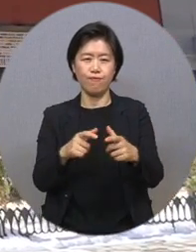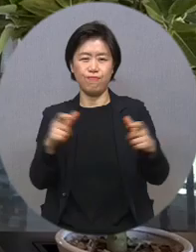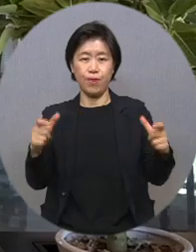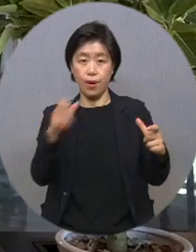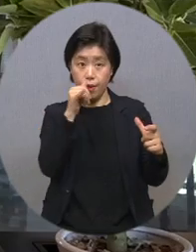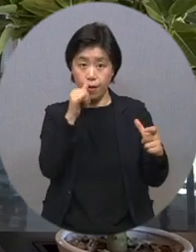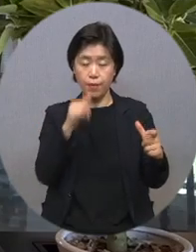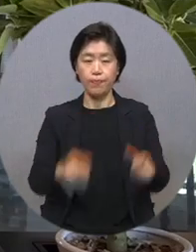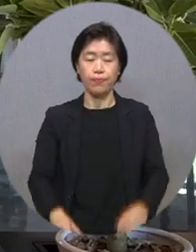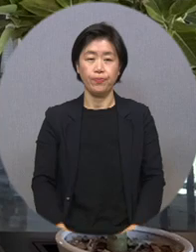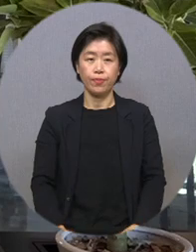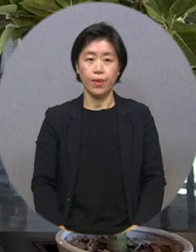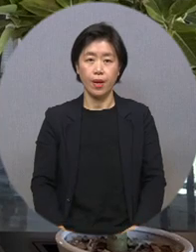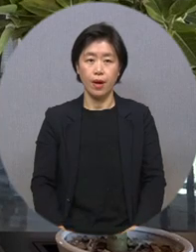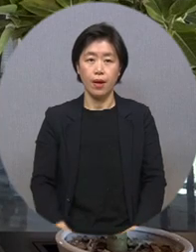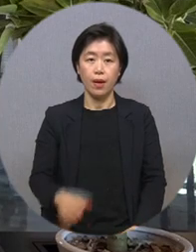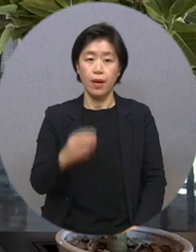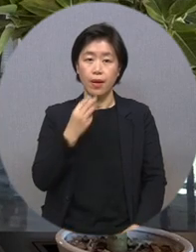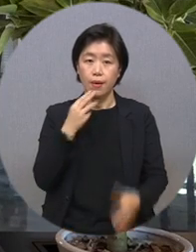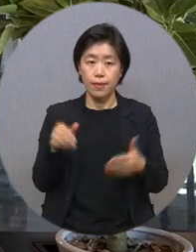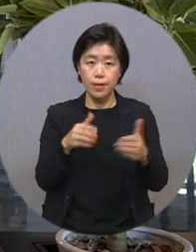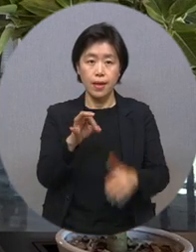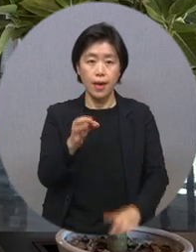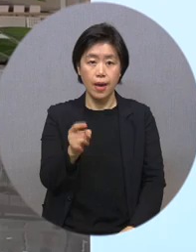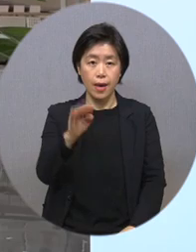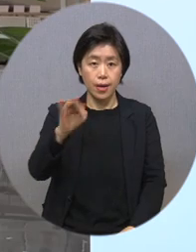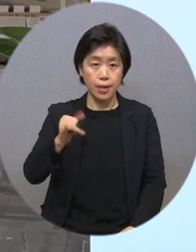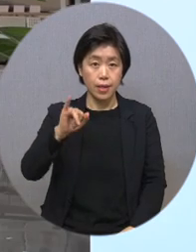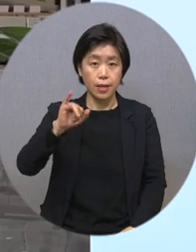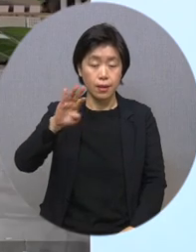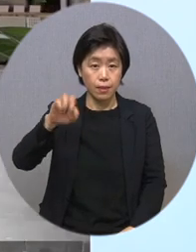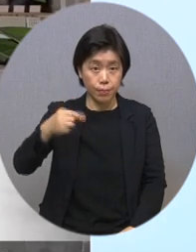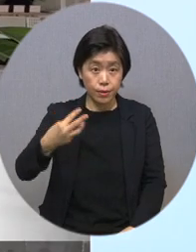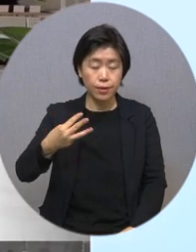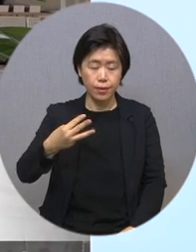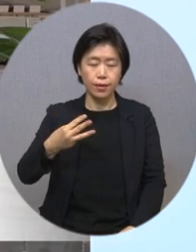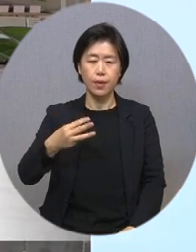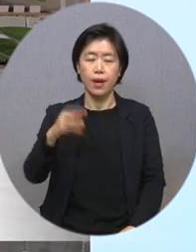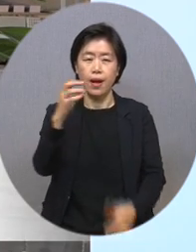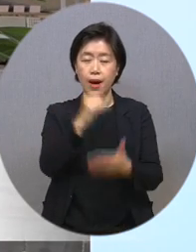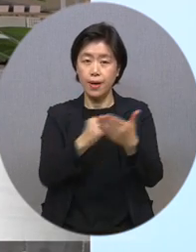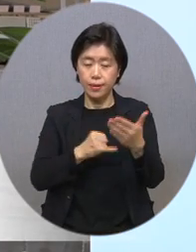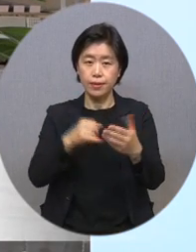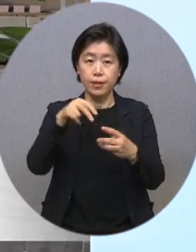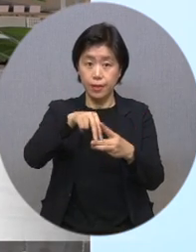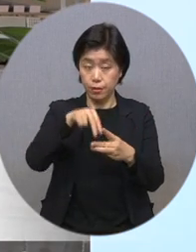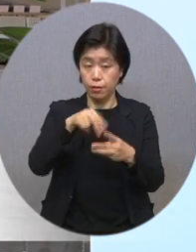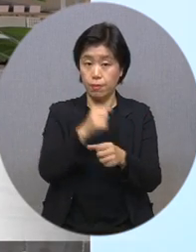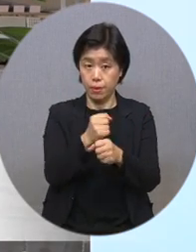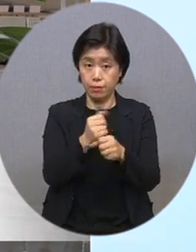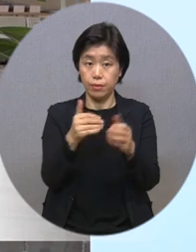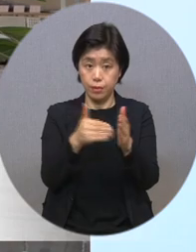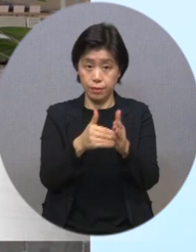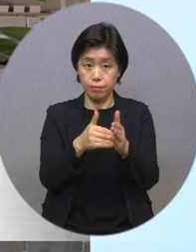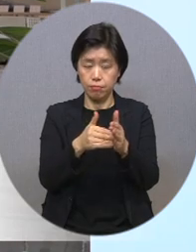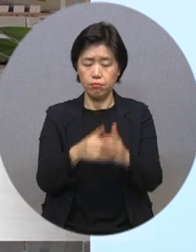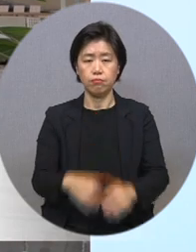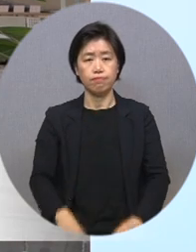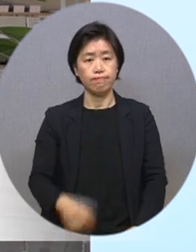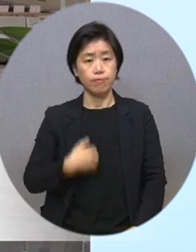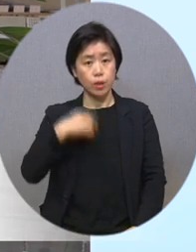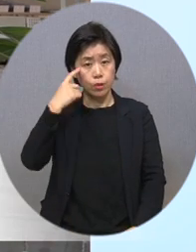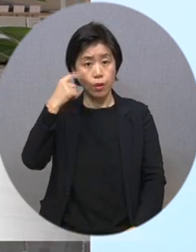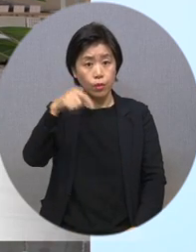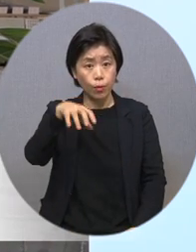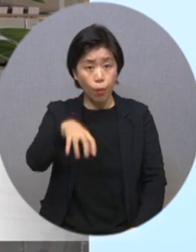12월 경기 에이블 아트센터를 개관했습니다. 회사 자체가 굉장히 좋은 곳이라고 저는